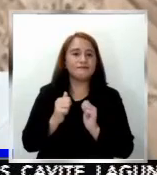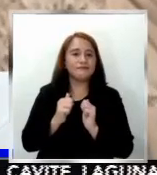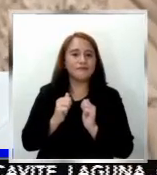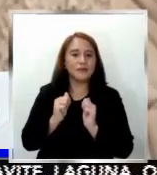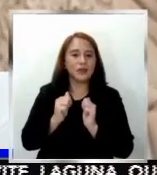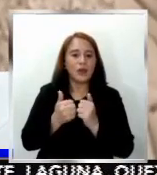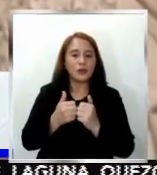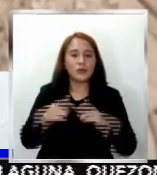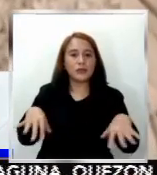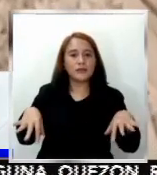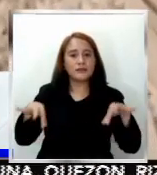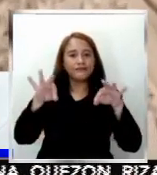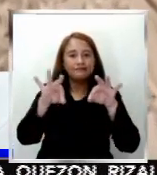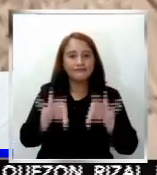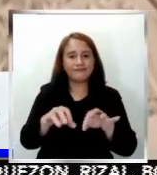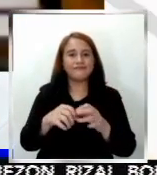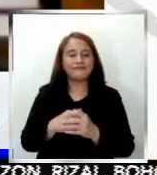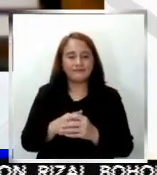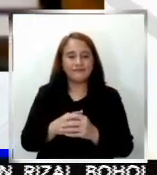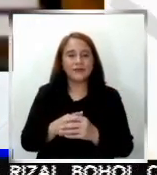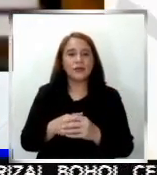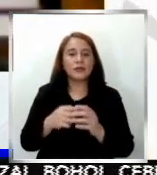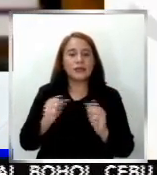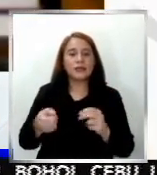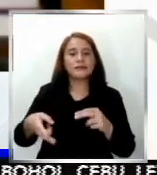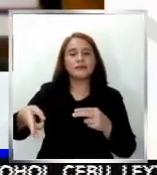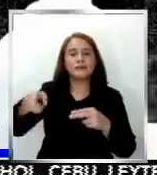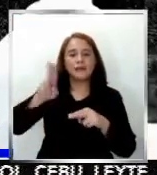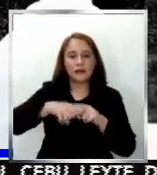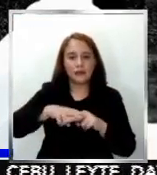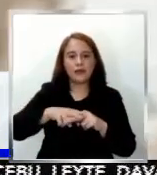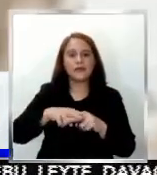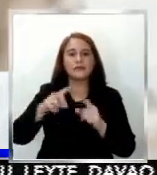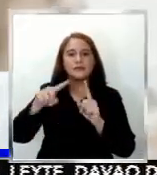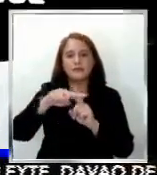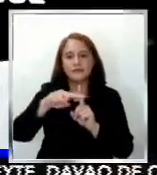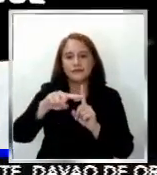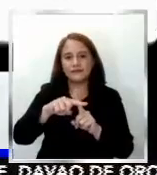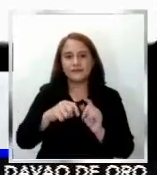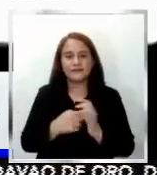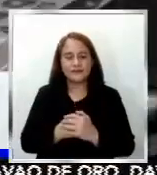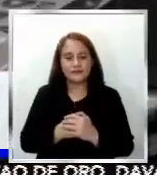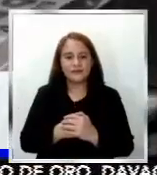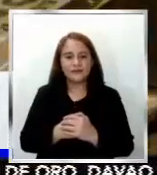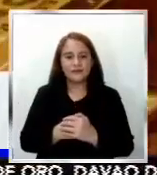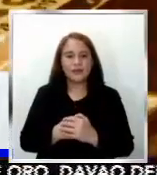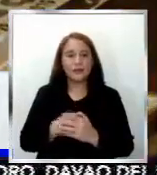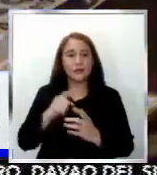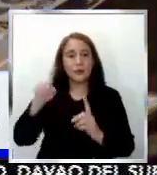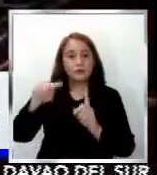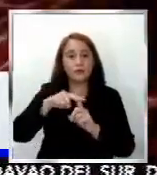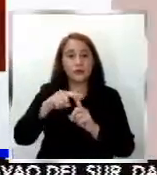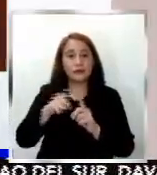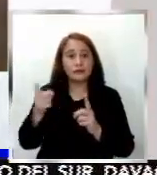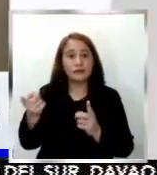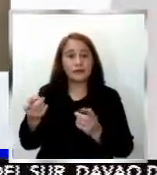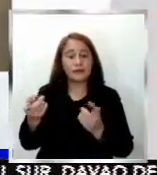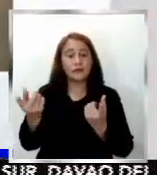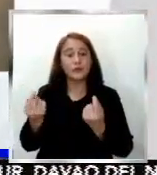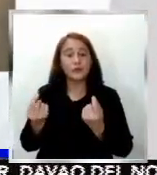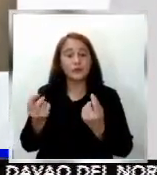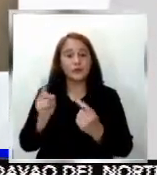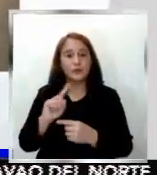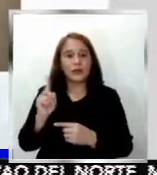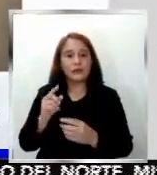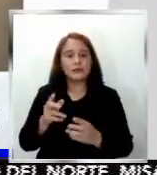makokontribute, makakadagdag tayo doon sa positive. Isang positive na nagawa ni Eugene Torre ay ang pagbibigay